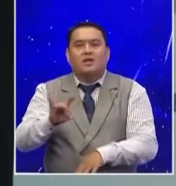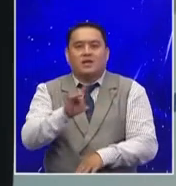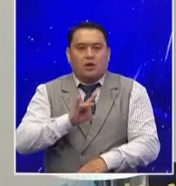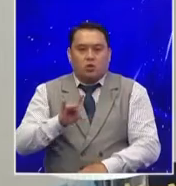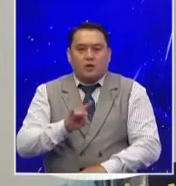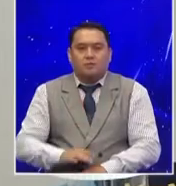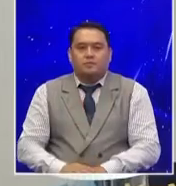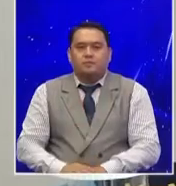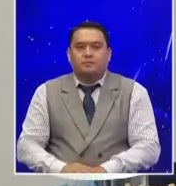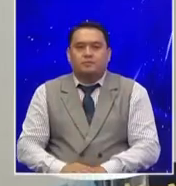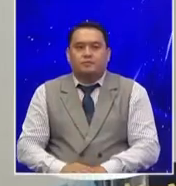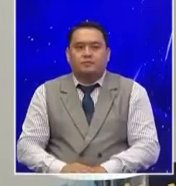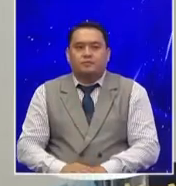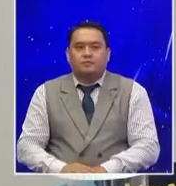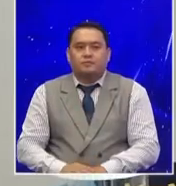района.